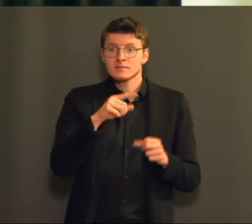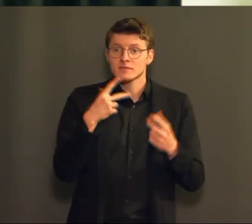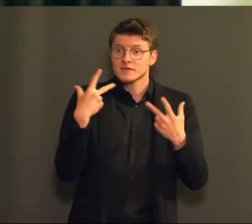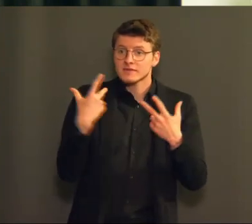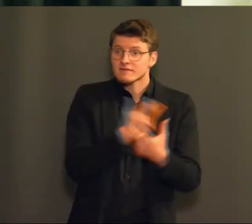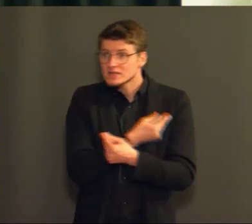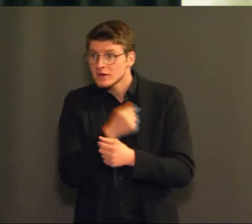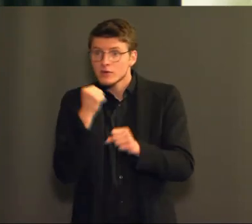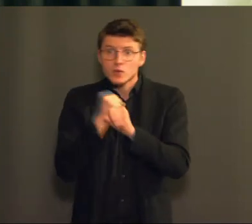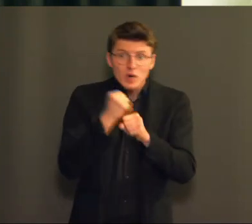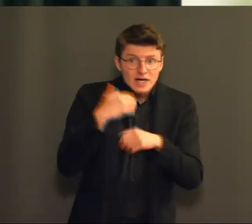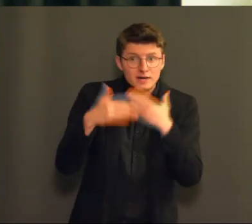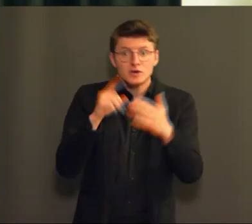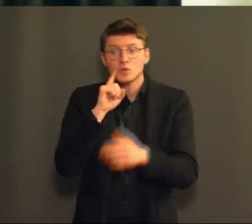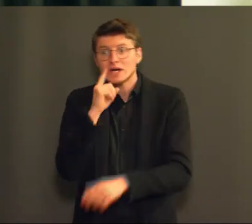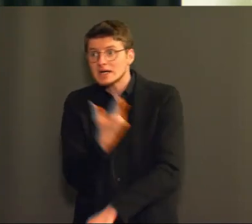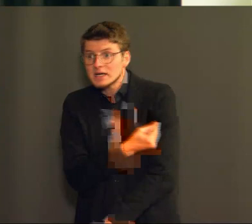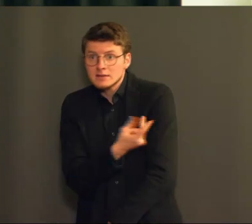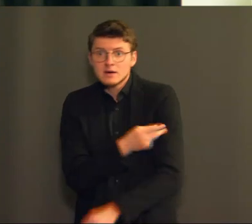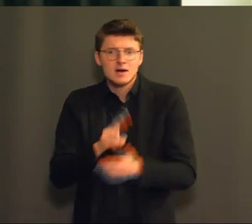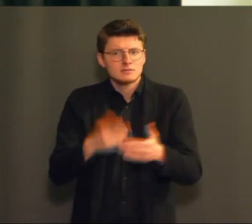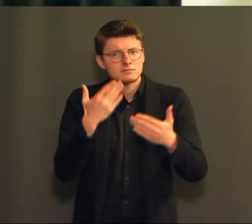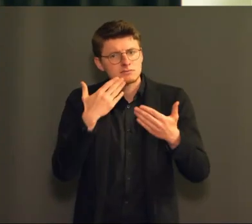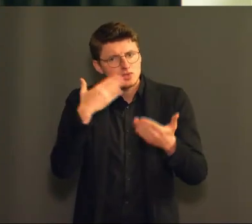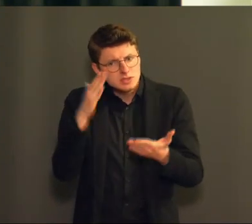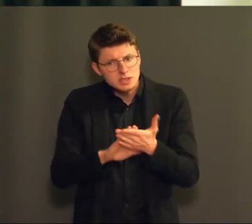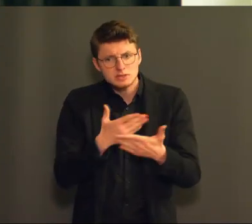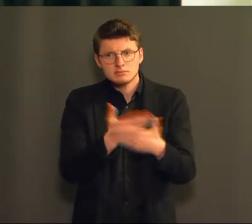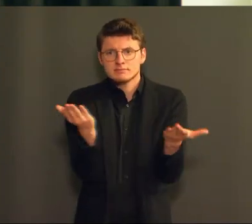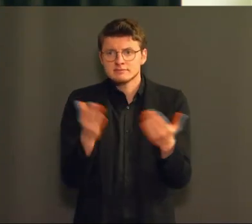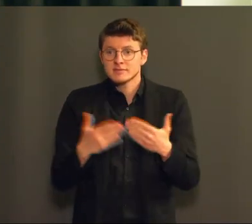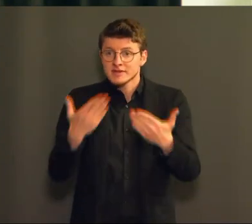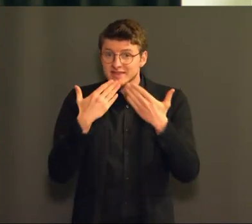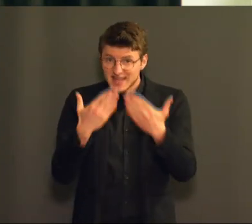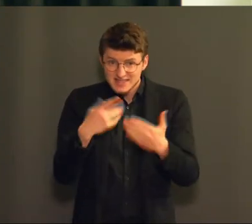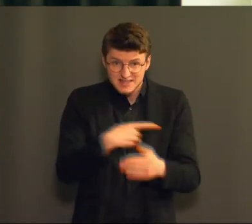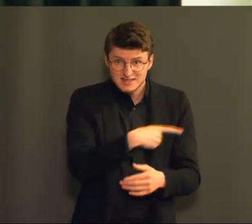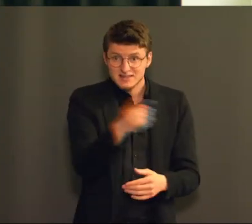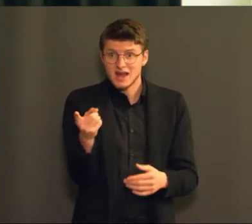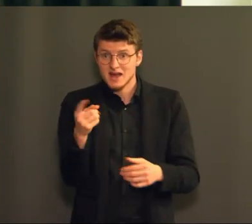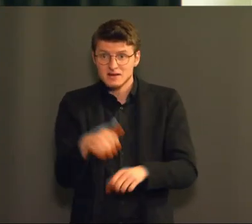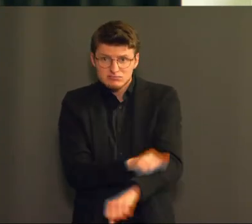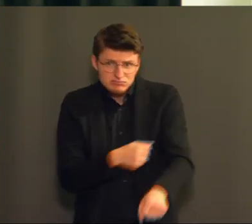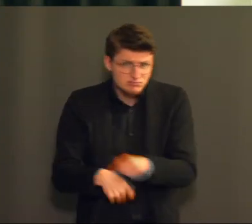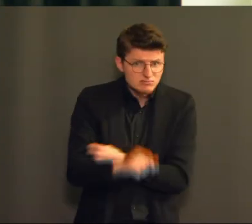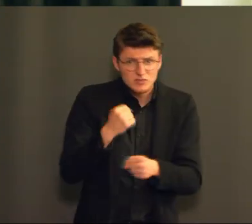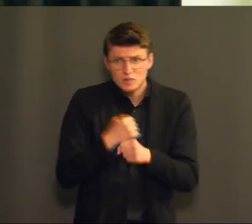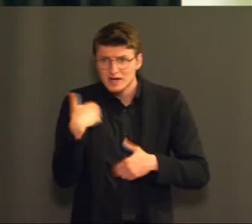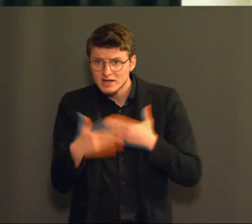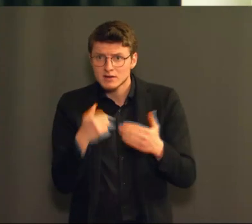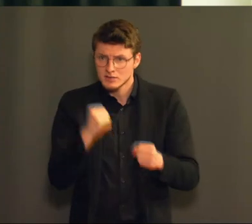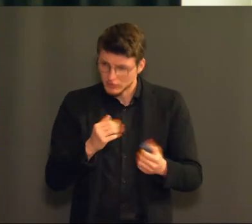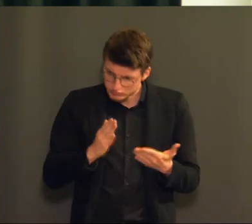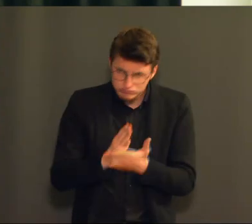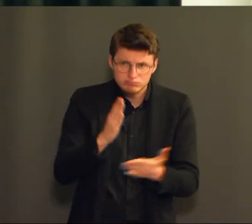toewensen. Enkel dankzij hen is deze ongeziene actie mogelijk. Respect hiervoor. Ik dank u